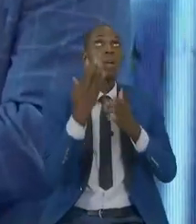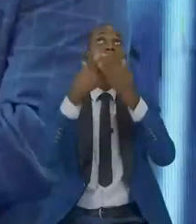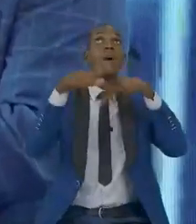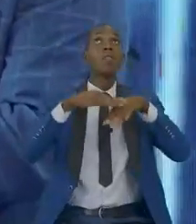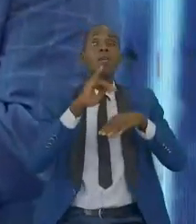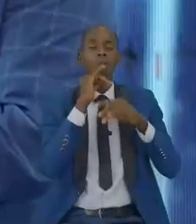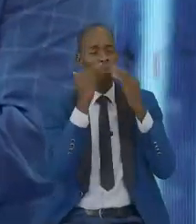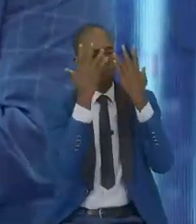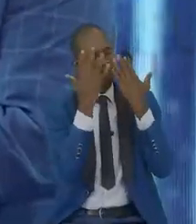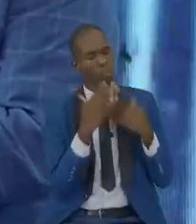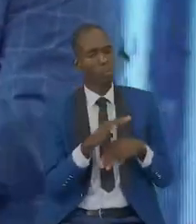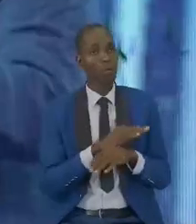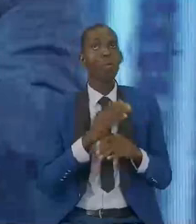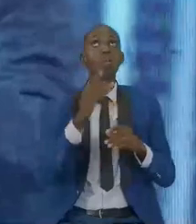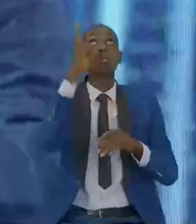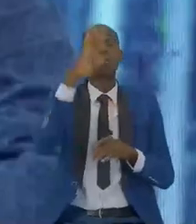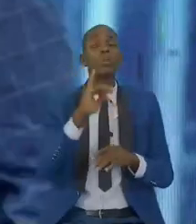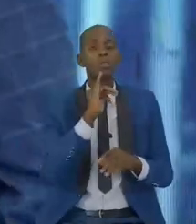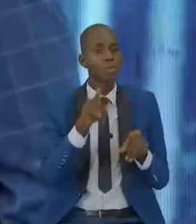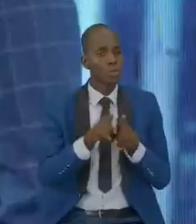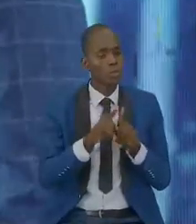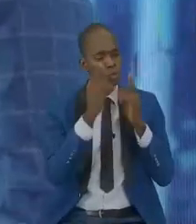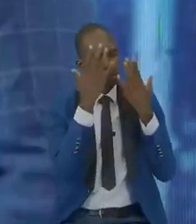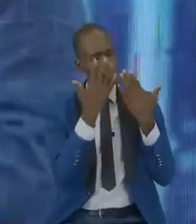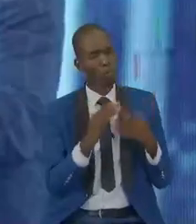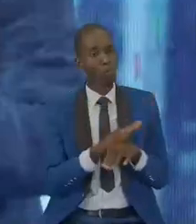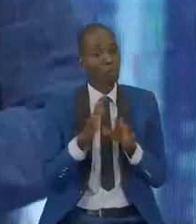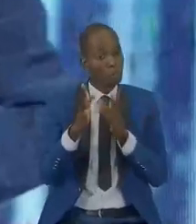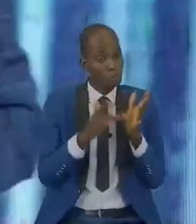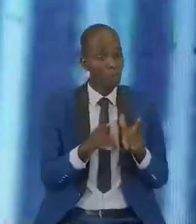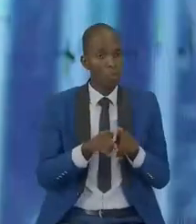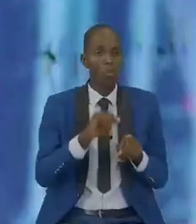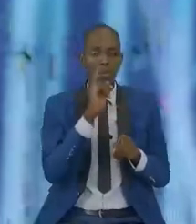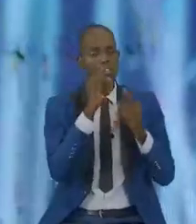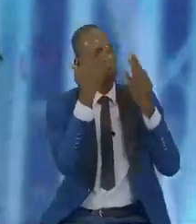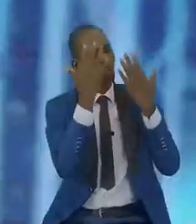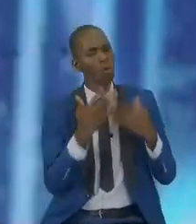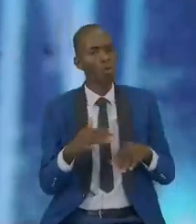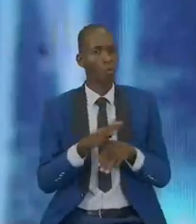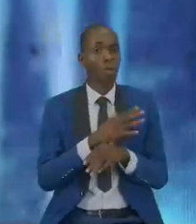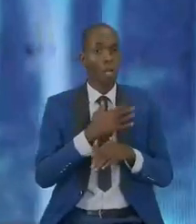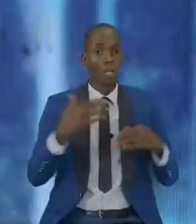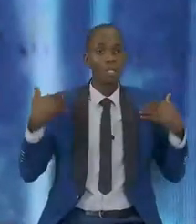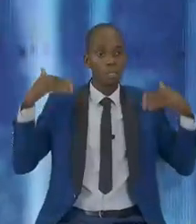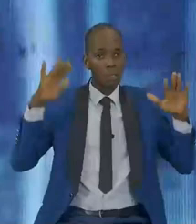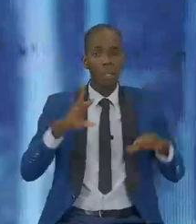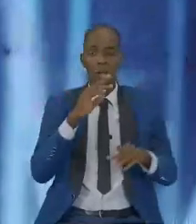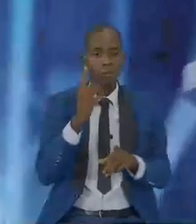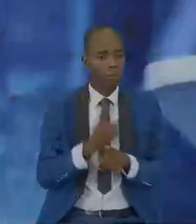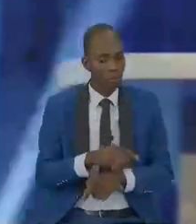regarde ce que tu as fait. Le ciel est chagriné, Dieu est triste, et le Seigneur Jésus-Christ est